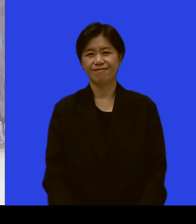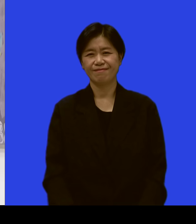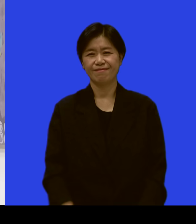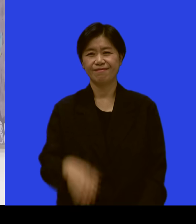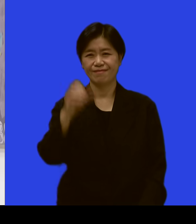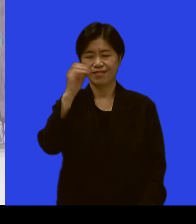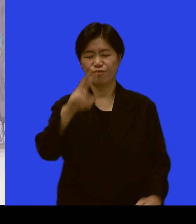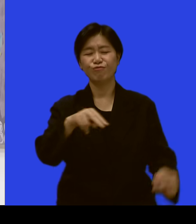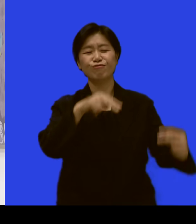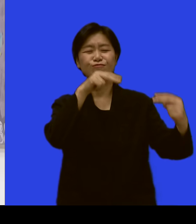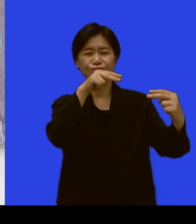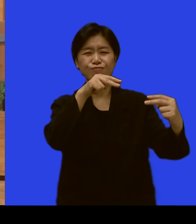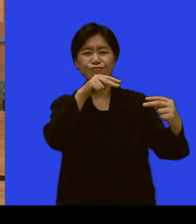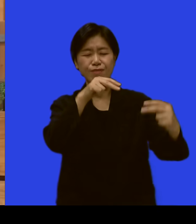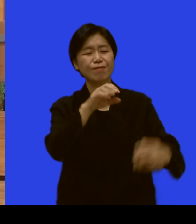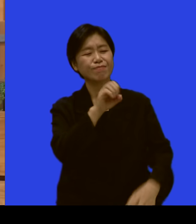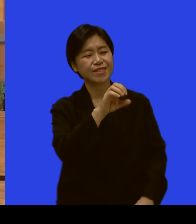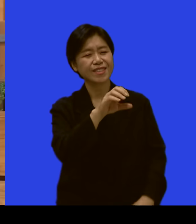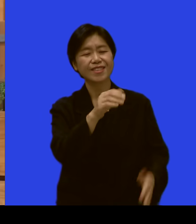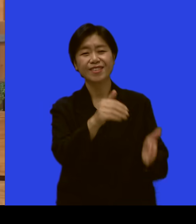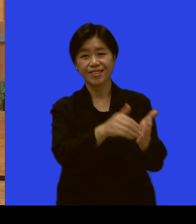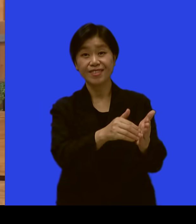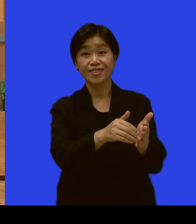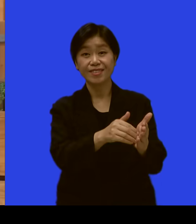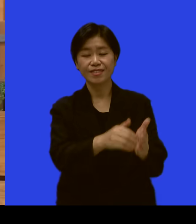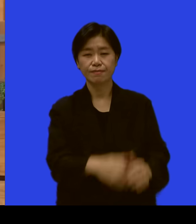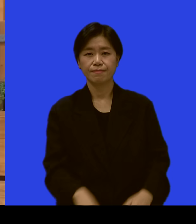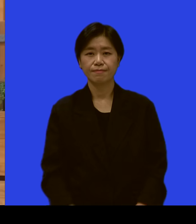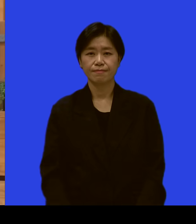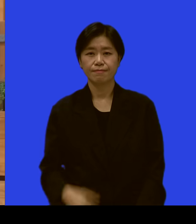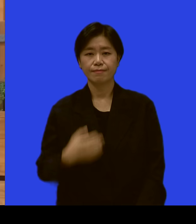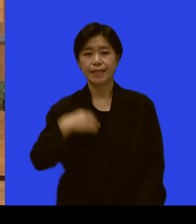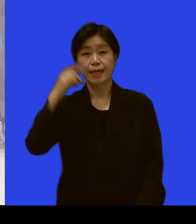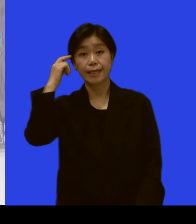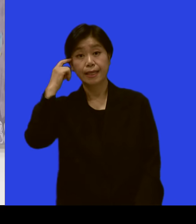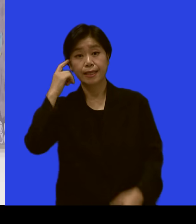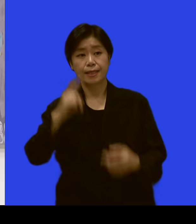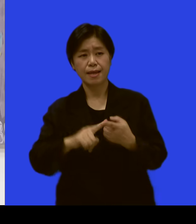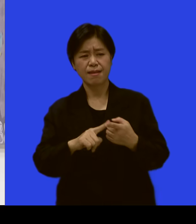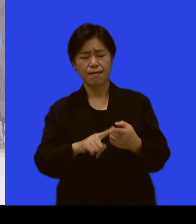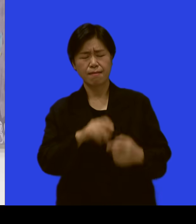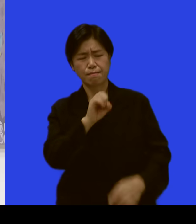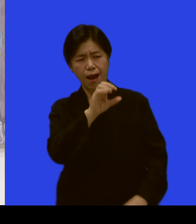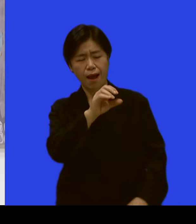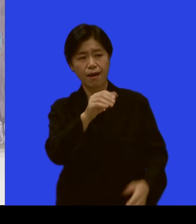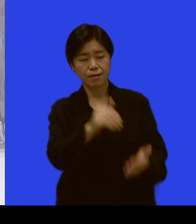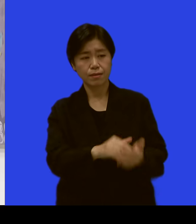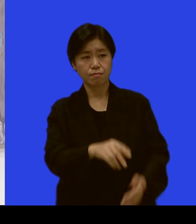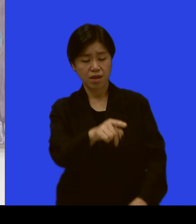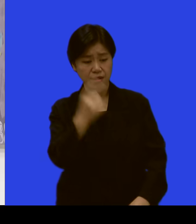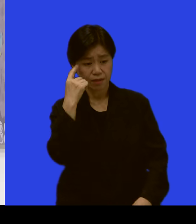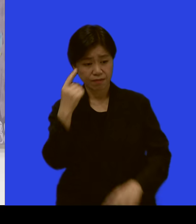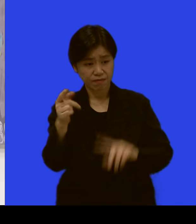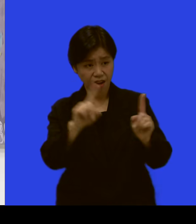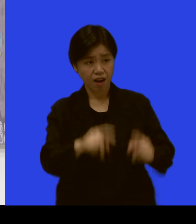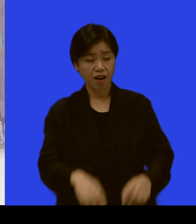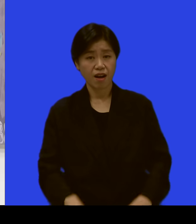그냥. 얘도 이렇게 눈만 똑바로 이렇게 쳐다보면서 이건 아니라고 생각한다. 네. 정신을 똑바로 차려. 너 신학대학교